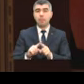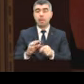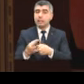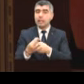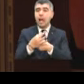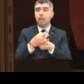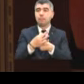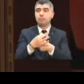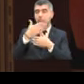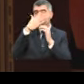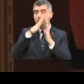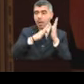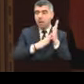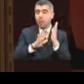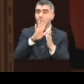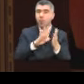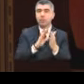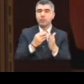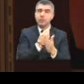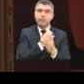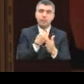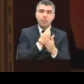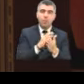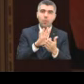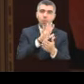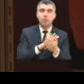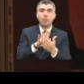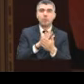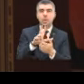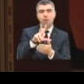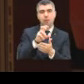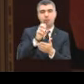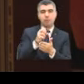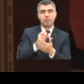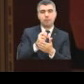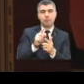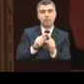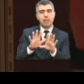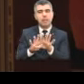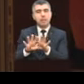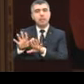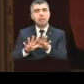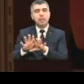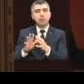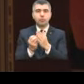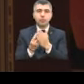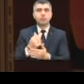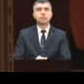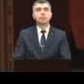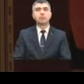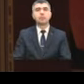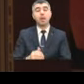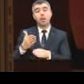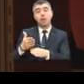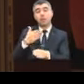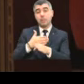علمت المغرب وعلمت المنظومة الصحية المغربية كيفاش تتأقلم مع التدبير ديال هذه الحالة الوبائية. يعني قبل ما